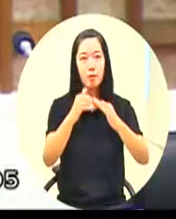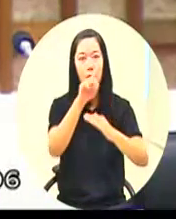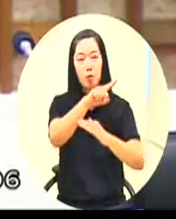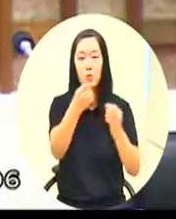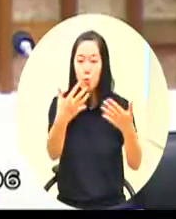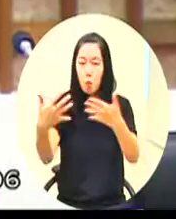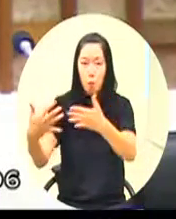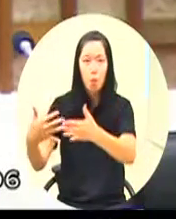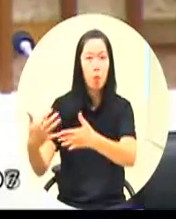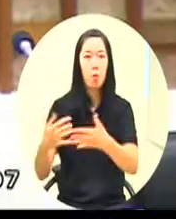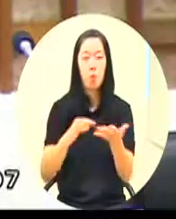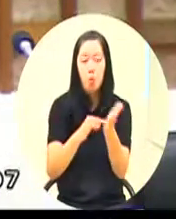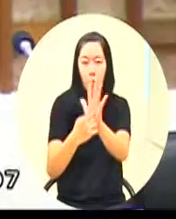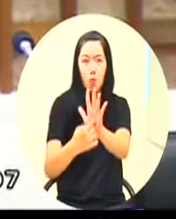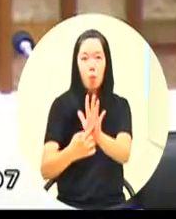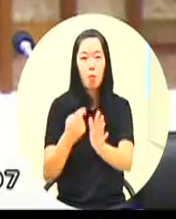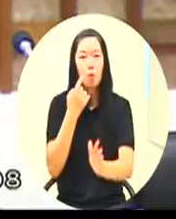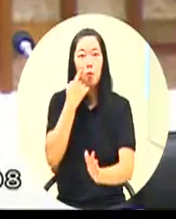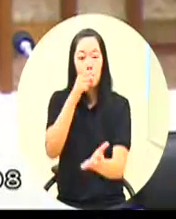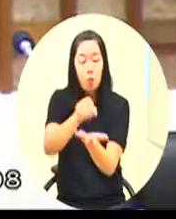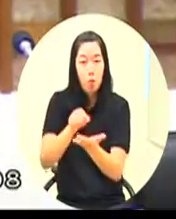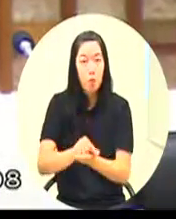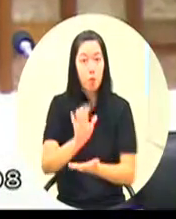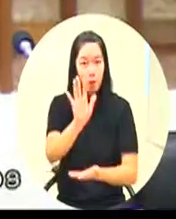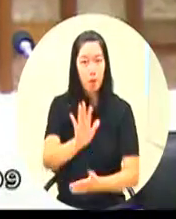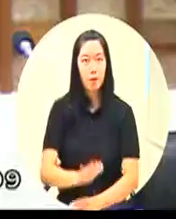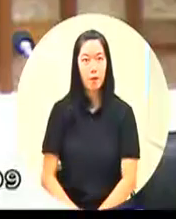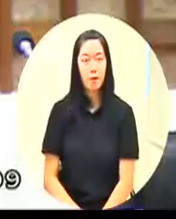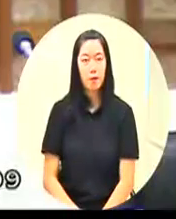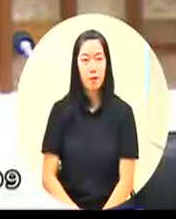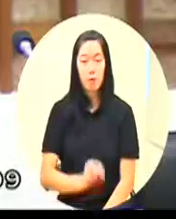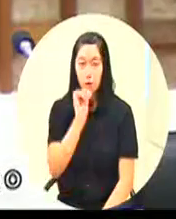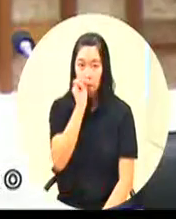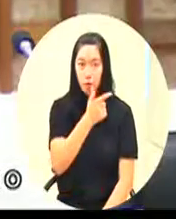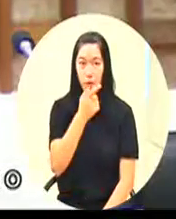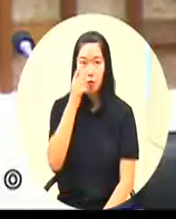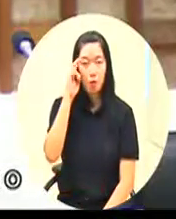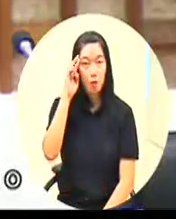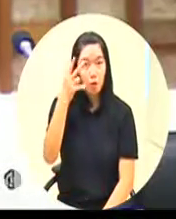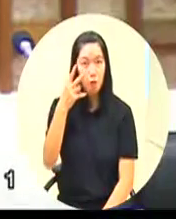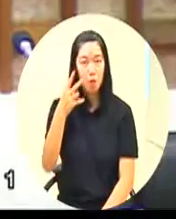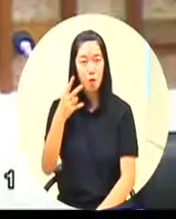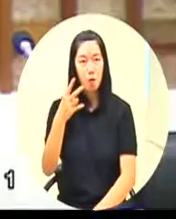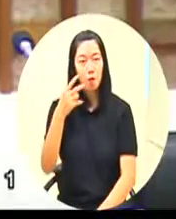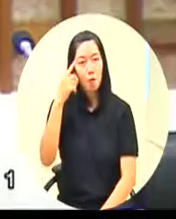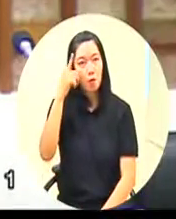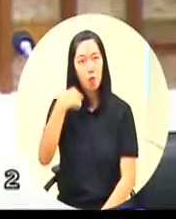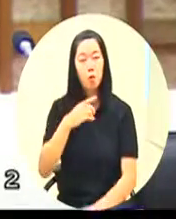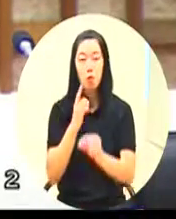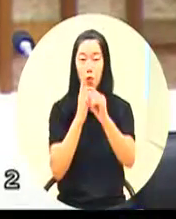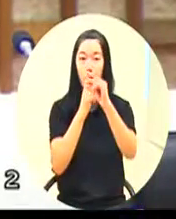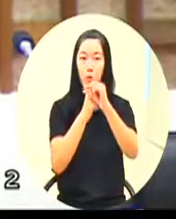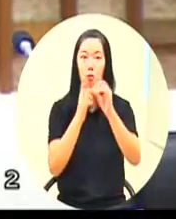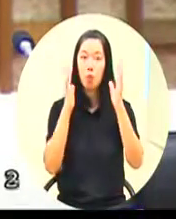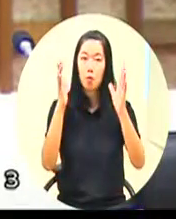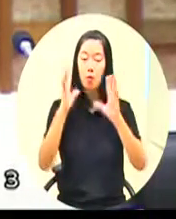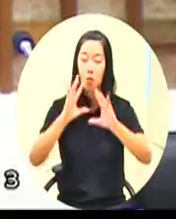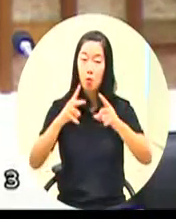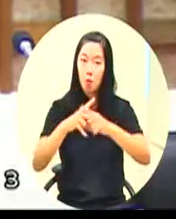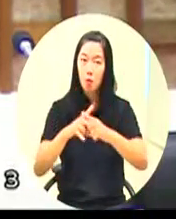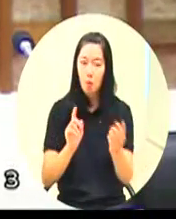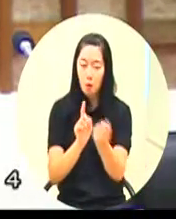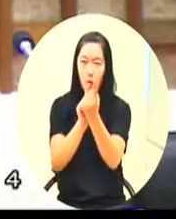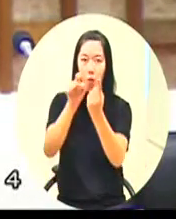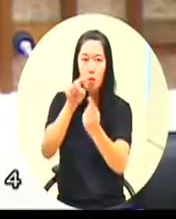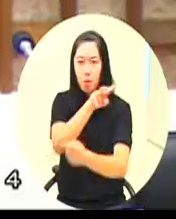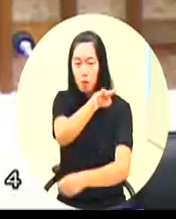显出来，也都也实质记录下来。尤其第二天在中正国小，我们也是在那边做一个会面，看到整